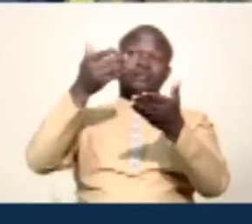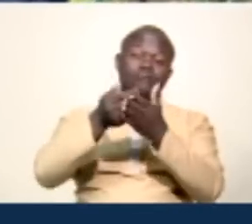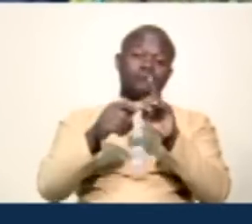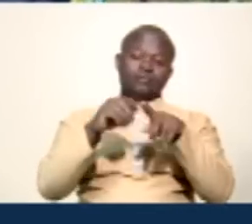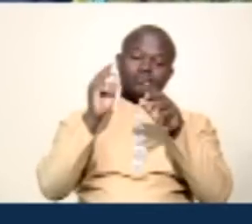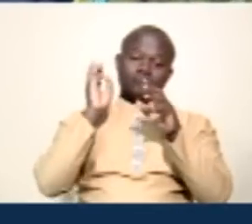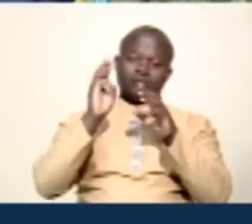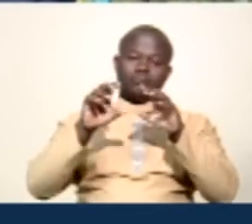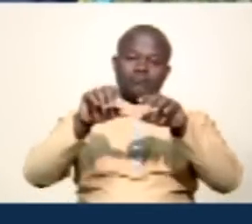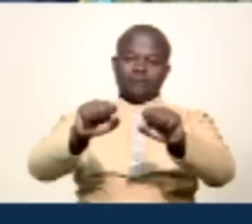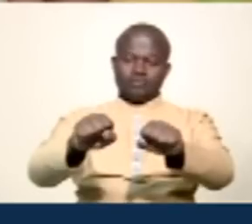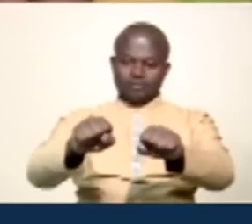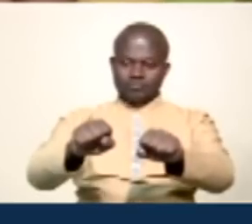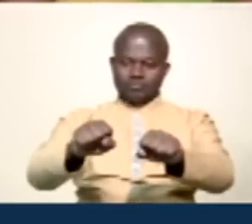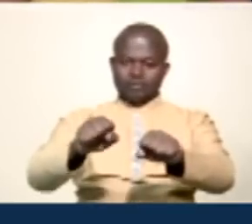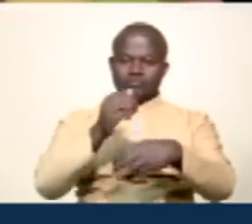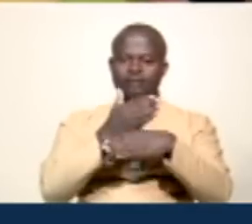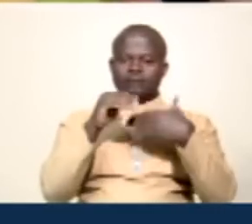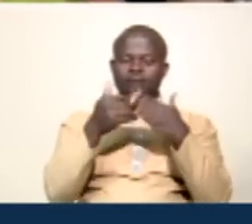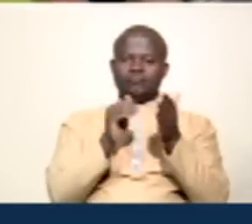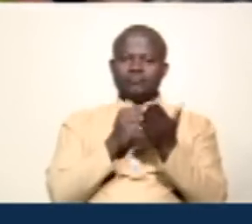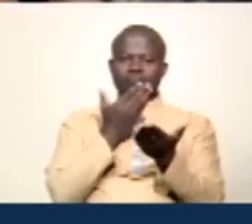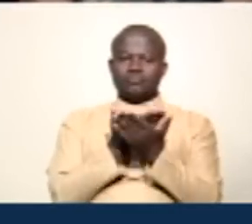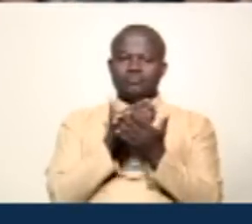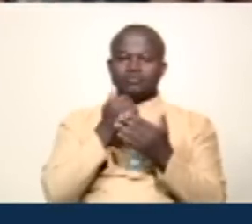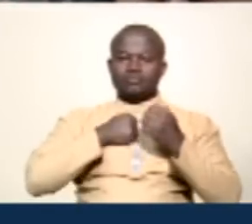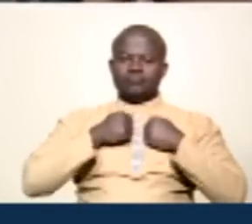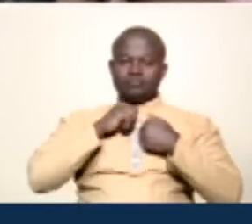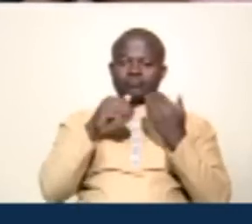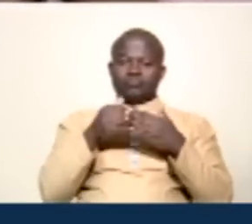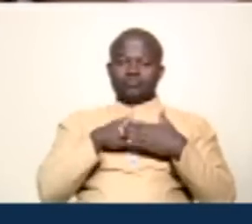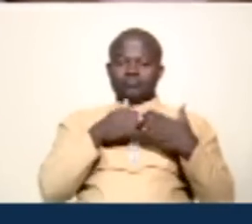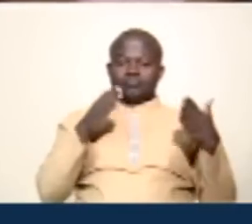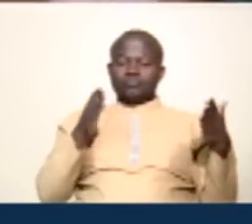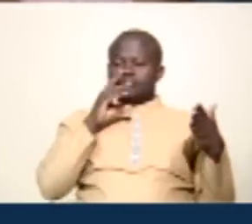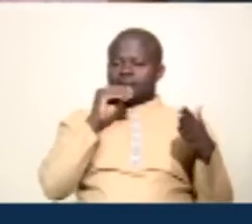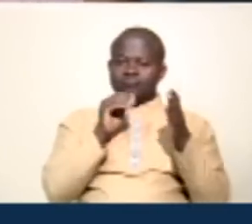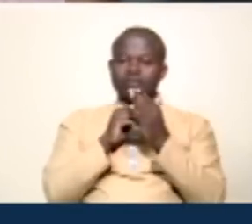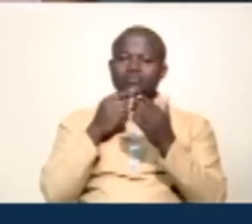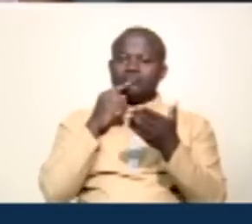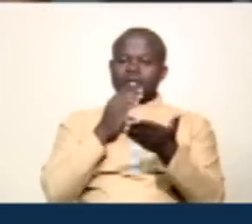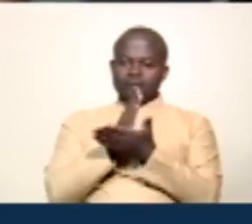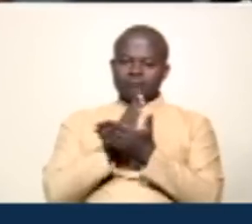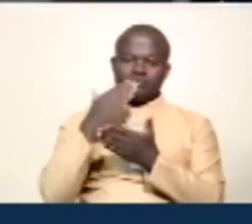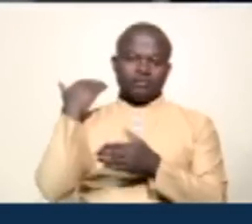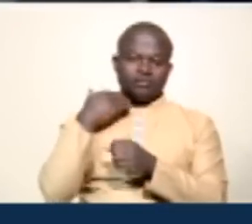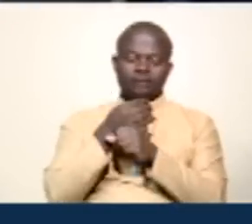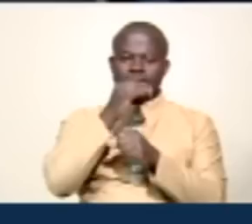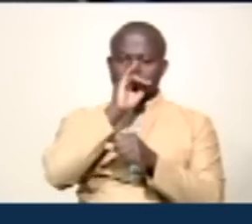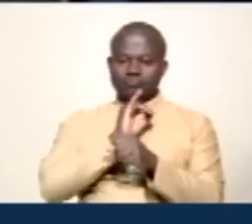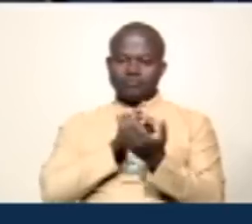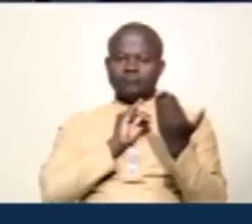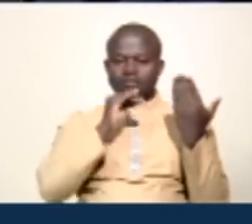ababicanyi bazatabwa muri yombi Minisitiri kandi yanasabye Abanyarwanda kwatura bakavuga bakanavugisha ukuri kuri Jenoside yakorewe